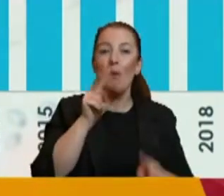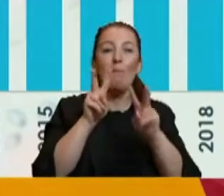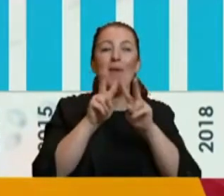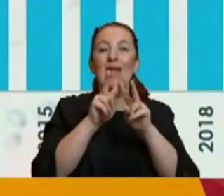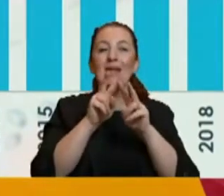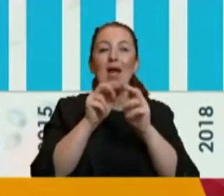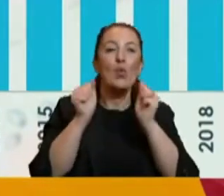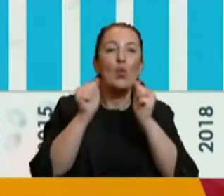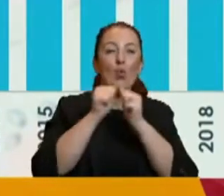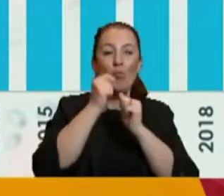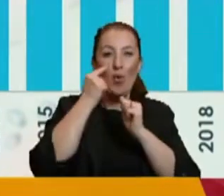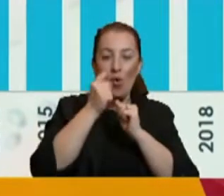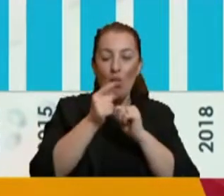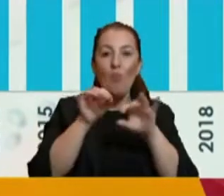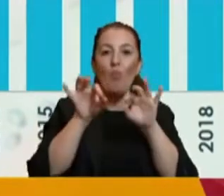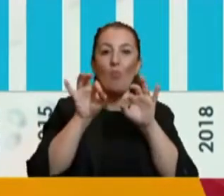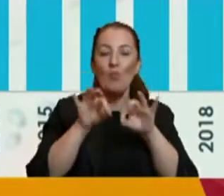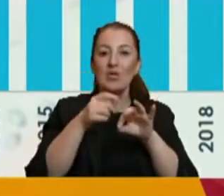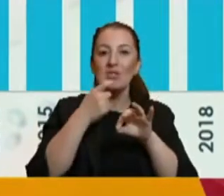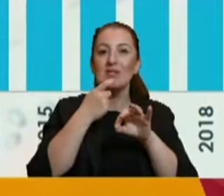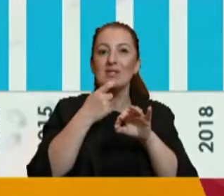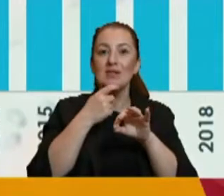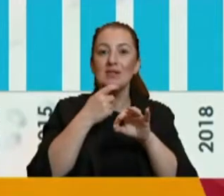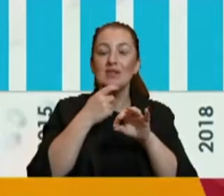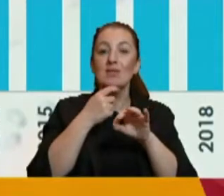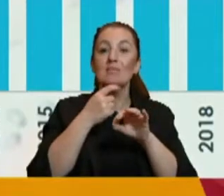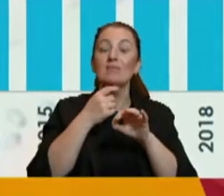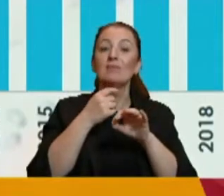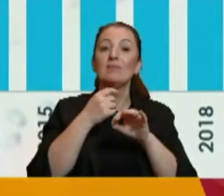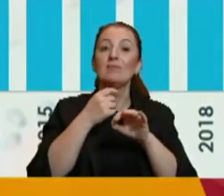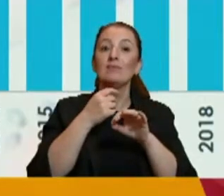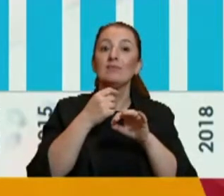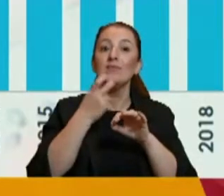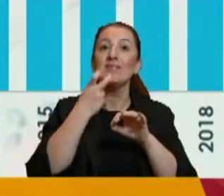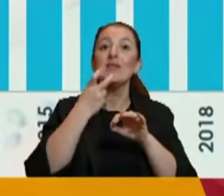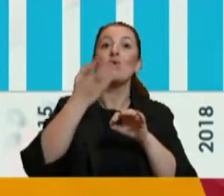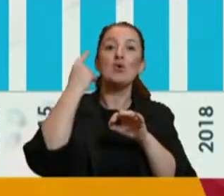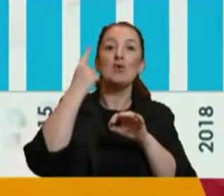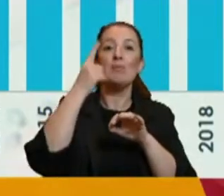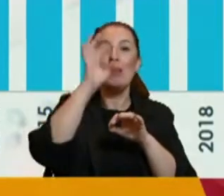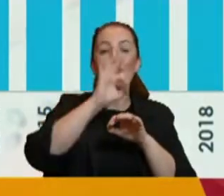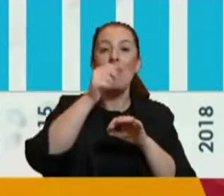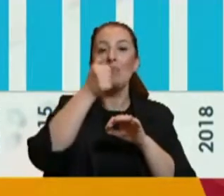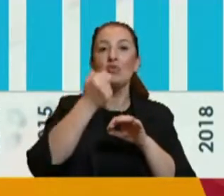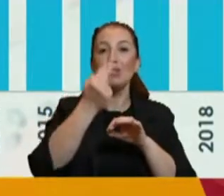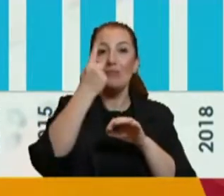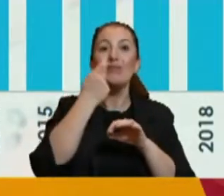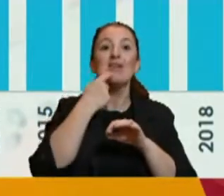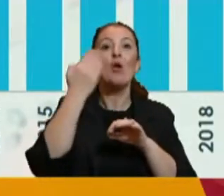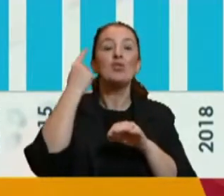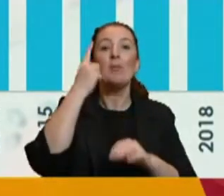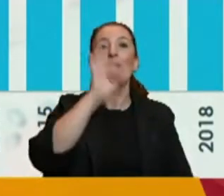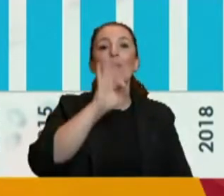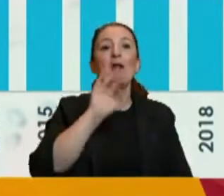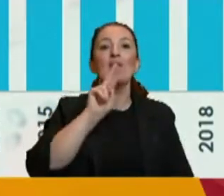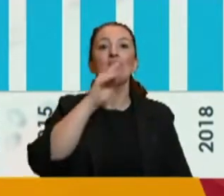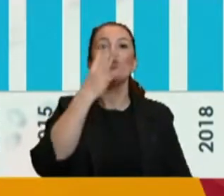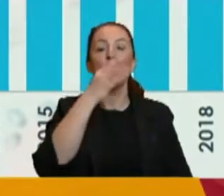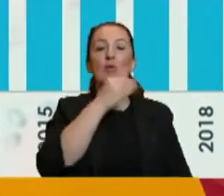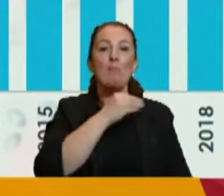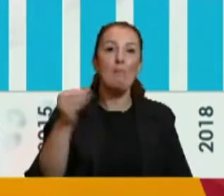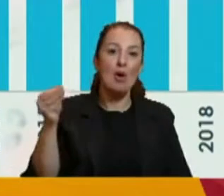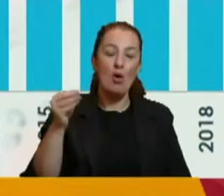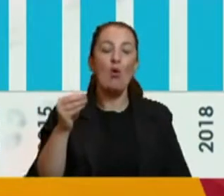vermişken Bu yıl Pardon önceki yıl 1 milyar 61 milyon geçen yıl 1 milyar 74 milyon